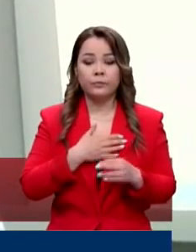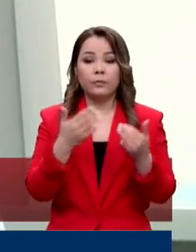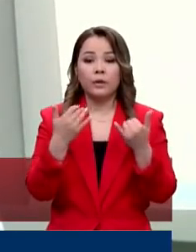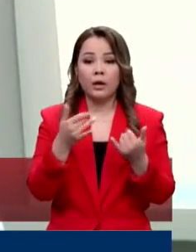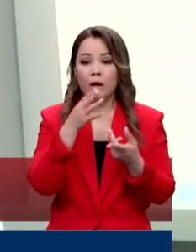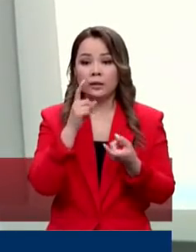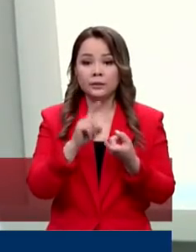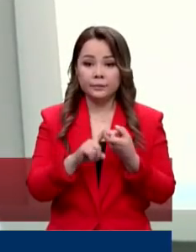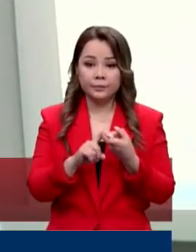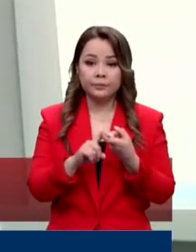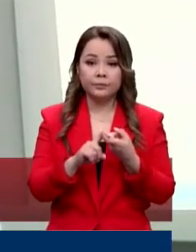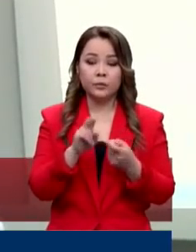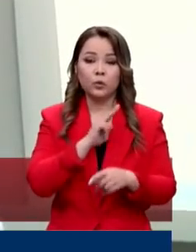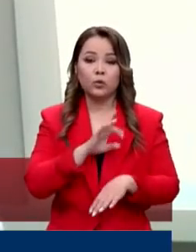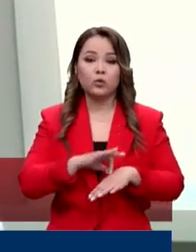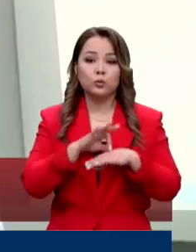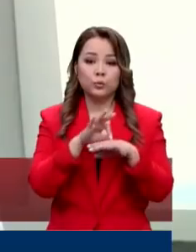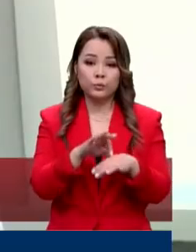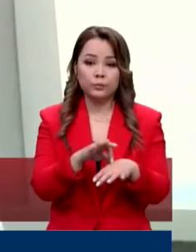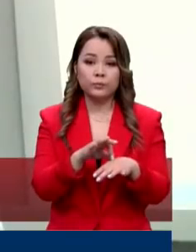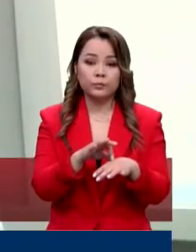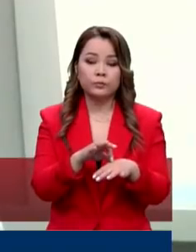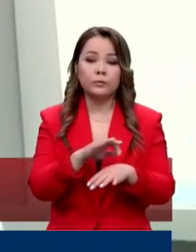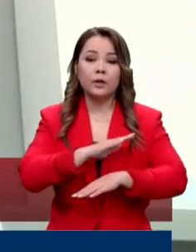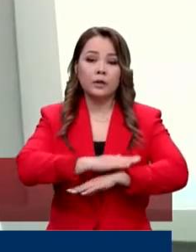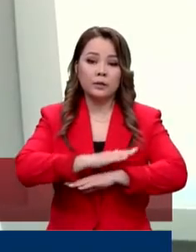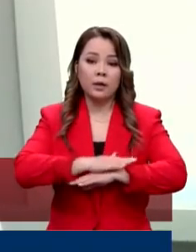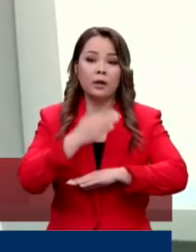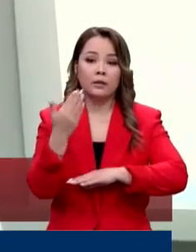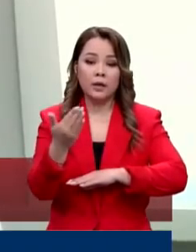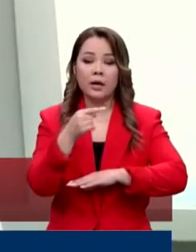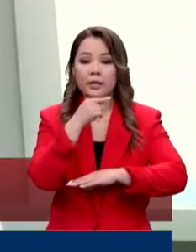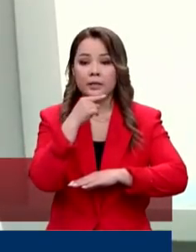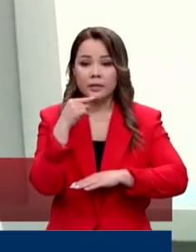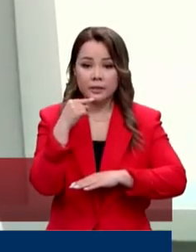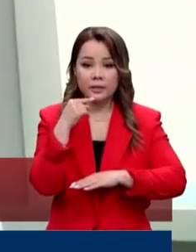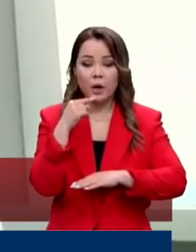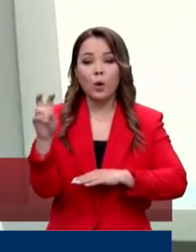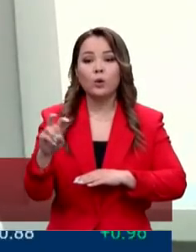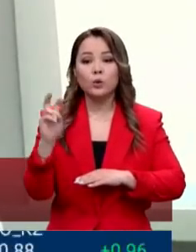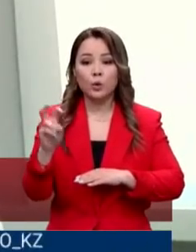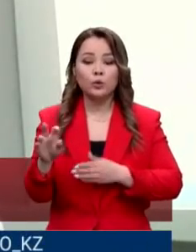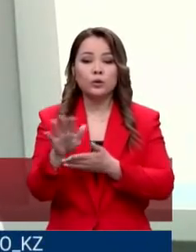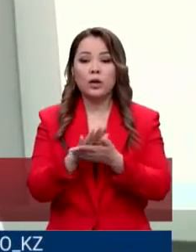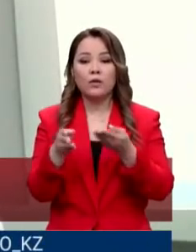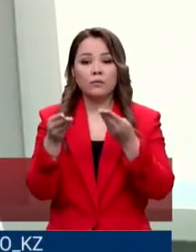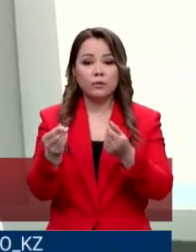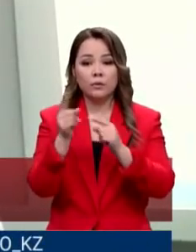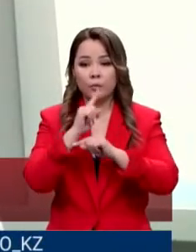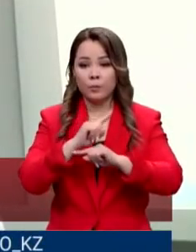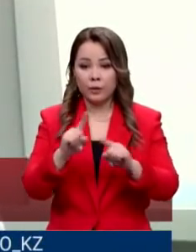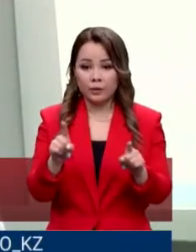қазіргі кезде істеп жатқан әрекеттер Ресейдің де ол долларға ешқандай әсер кетпейді,